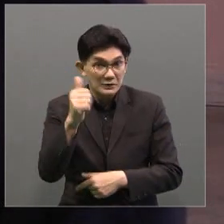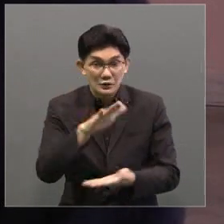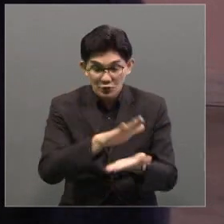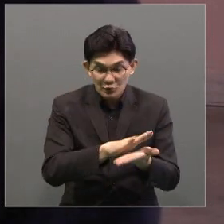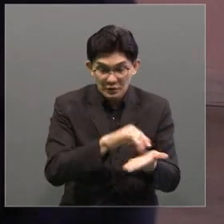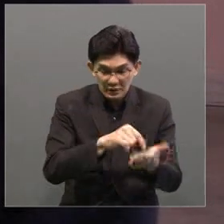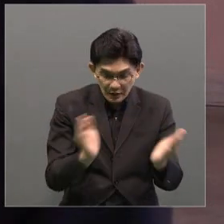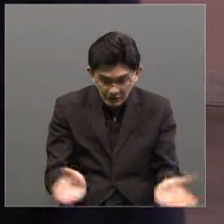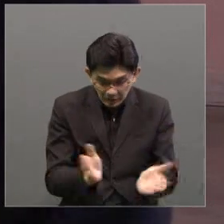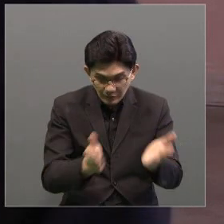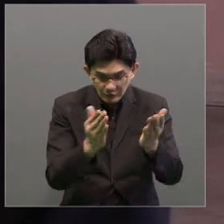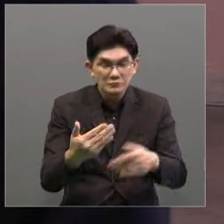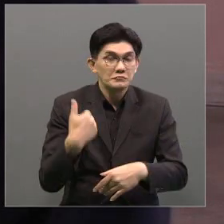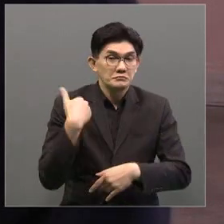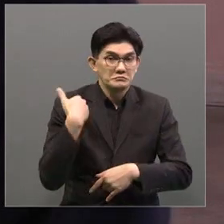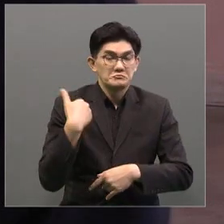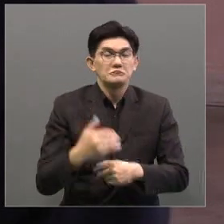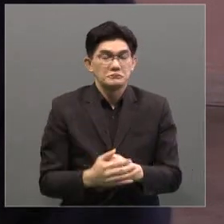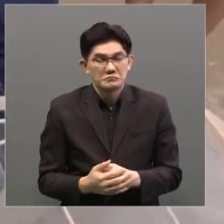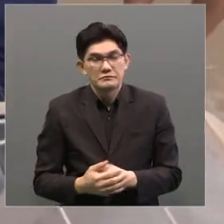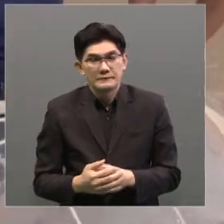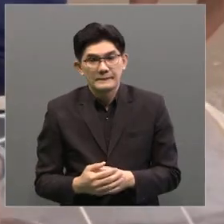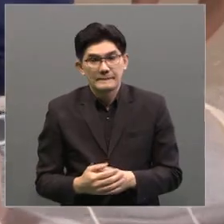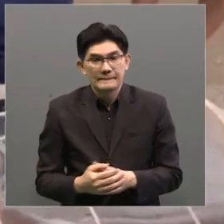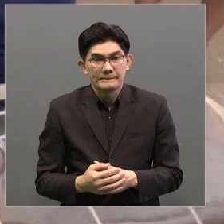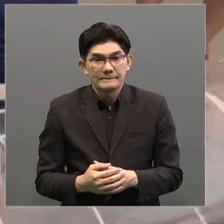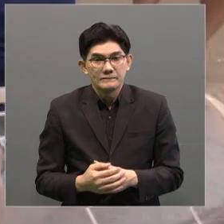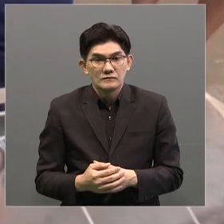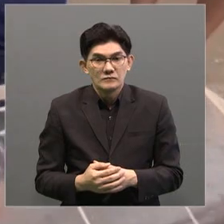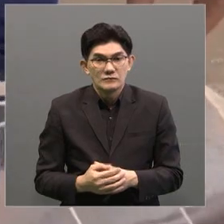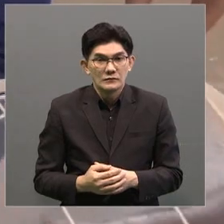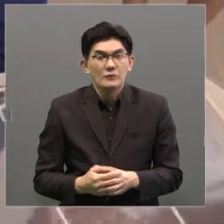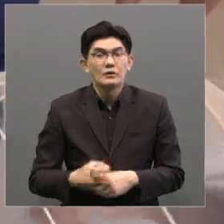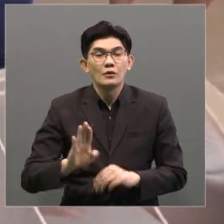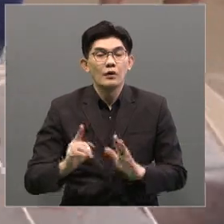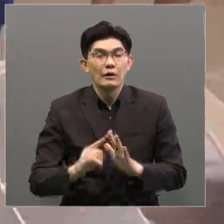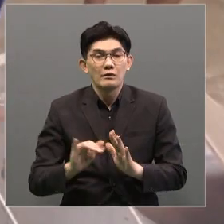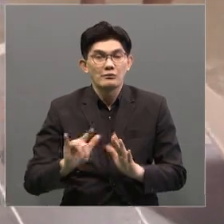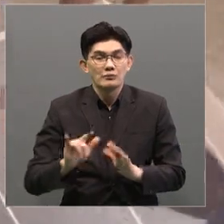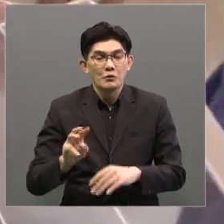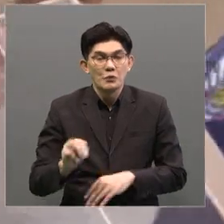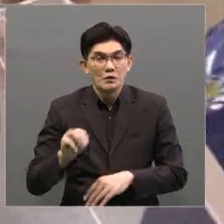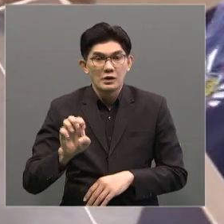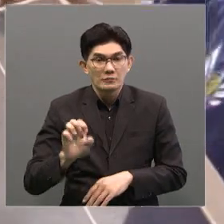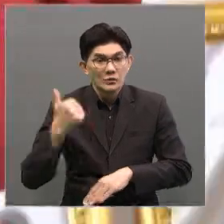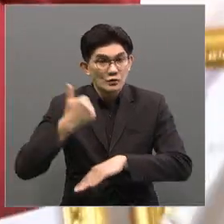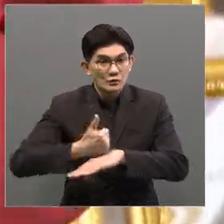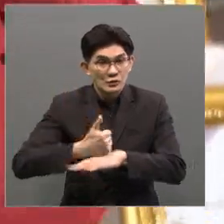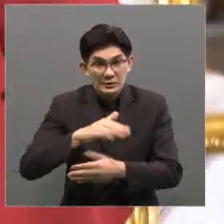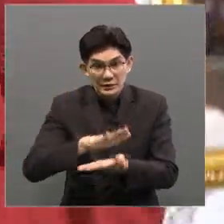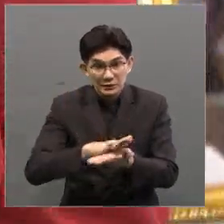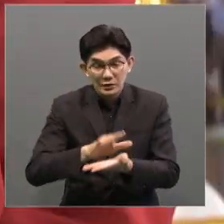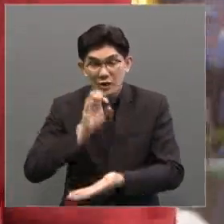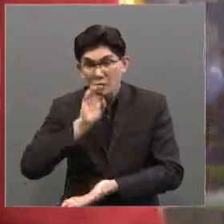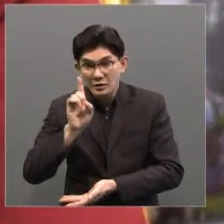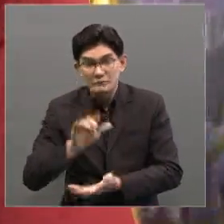ยสนับสนุนด้านนี้นะครับ ด้านนายบุญมีพุ่มจันทร์ผู้อำนวยการโรงเรียนเริงนกทาได้บอกว่า